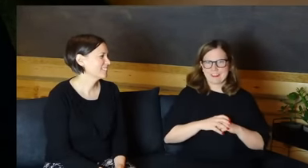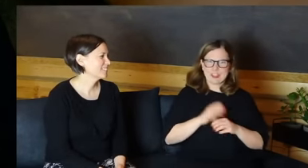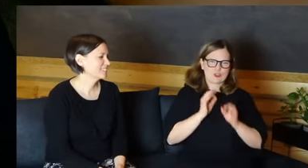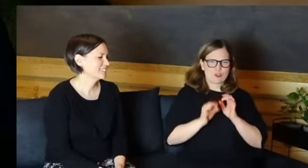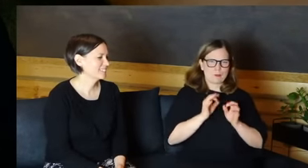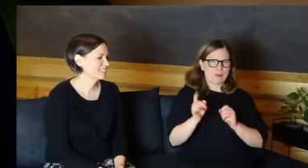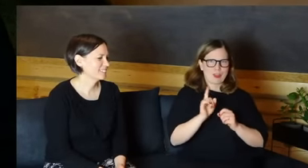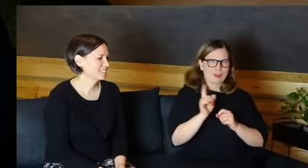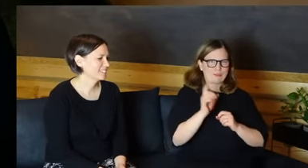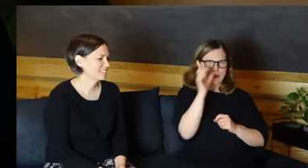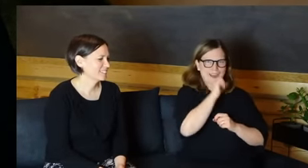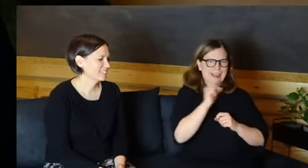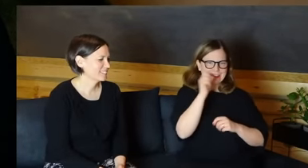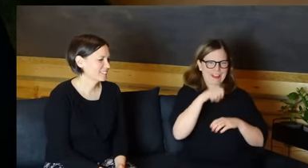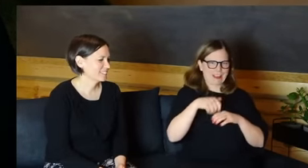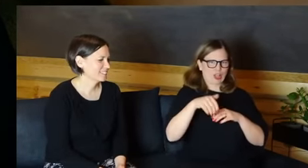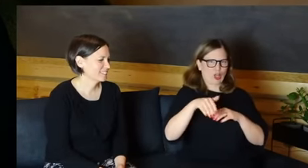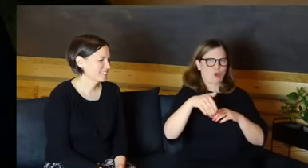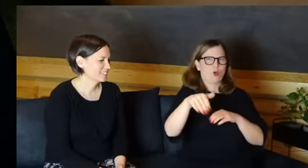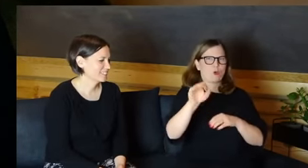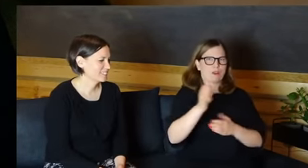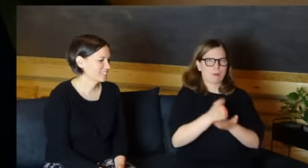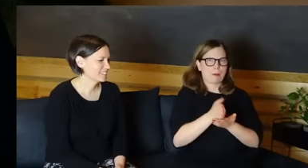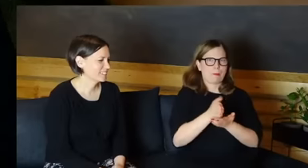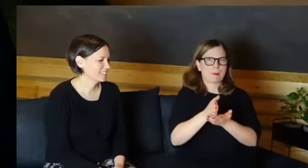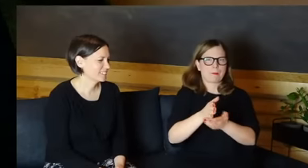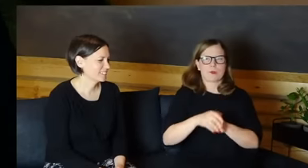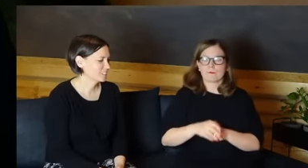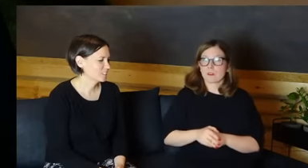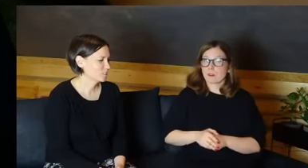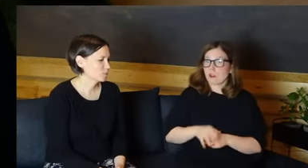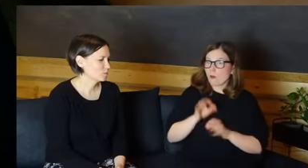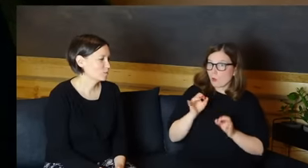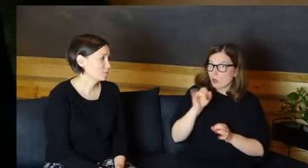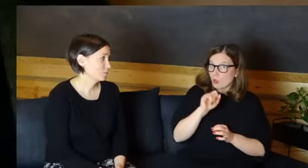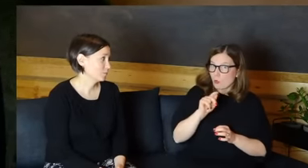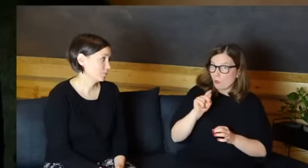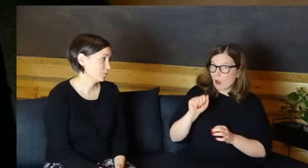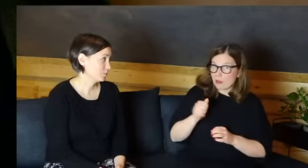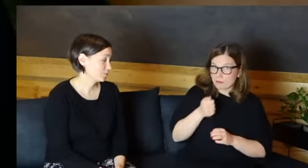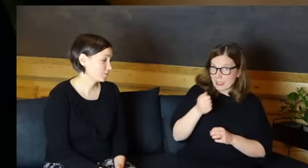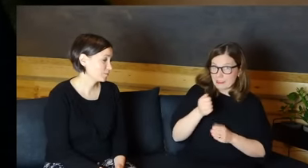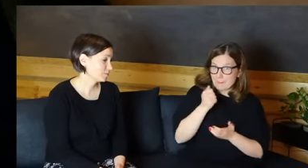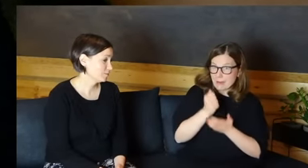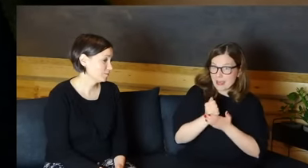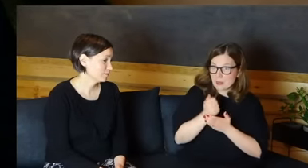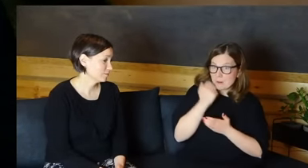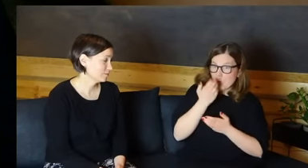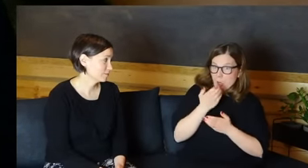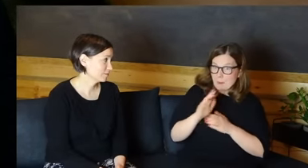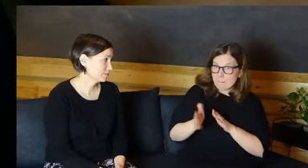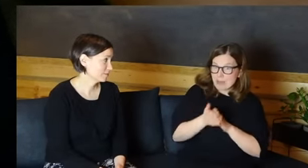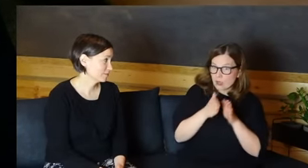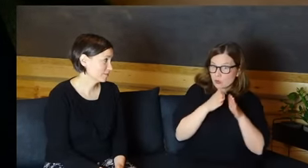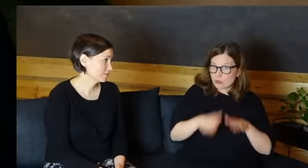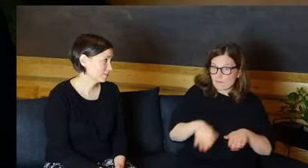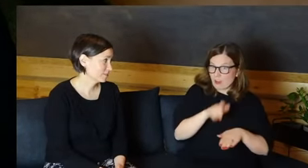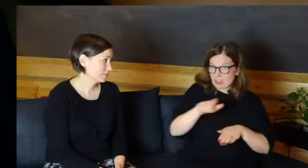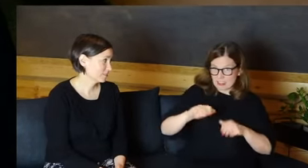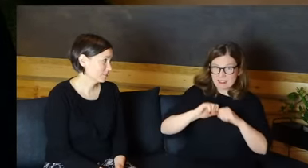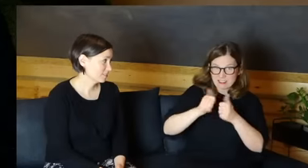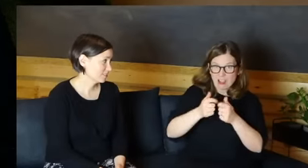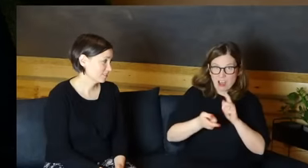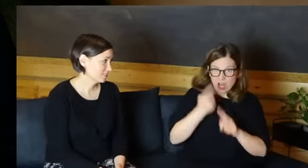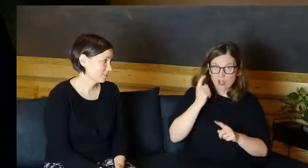sopivan tekstin sitten jatkoon. Onko se Jukka kuitenkin niin, että sinä päätät sitten milloin perustavaiset voi aloittaa joulunvietoja?